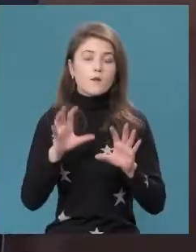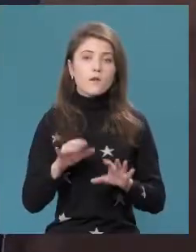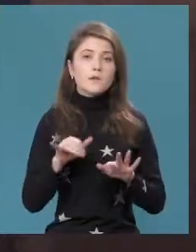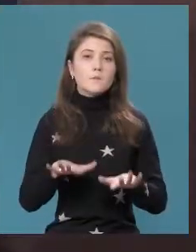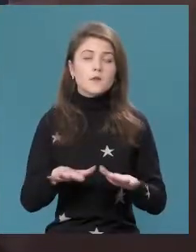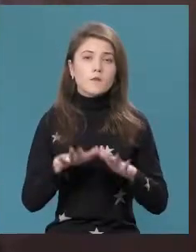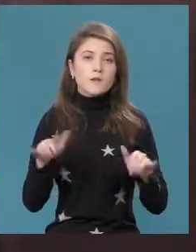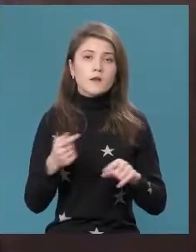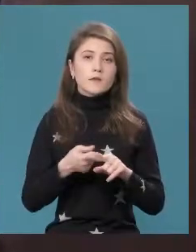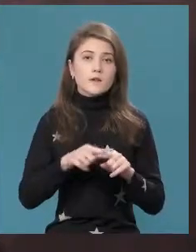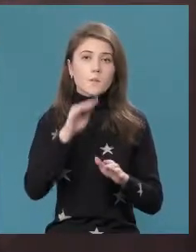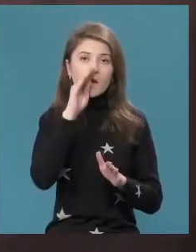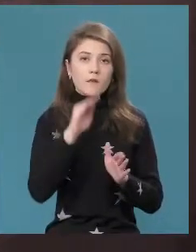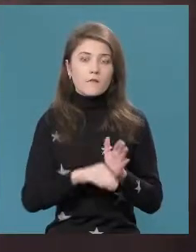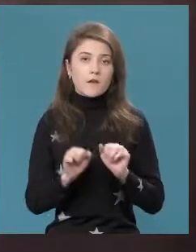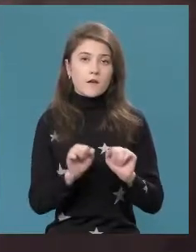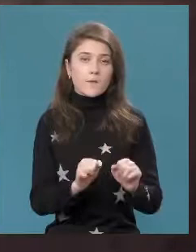це покриває.